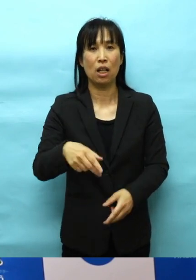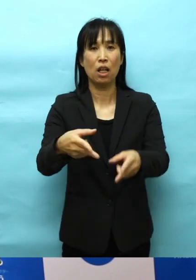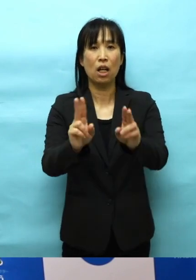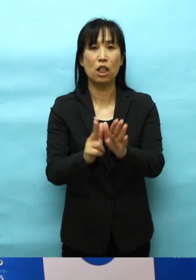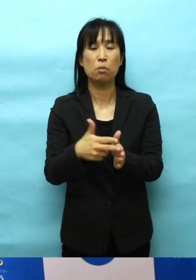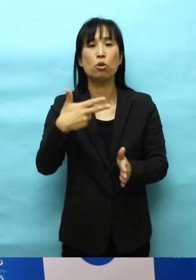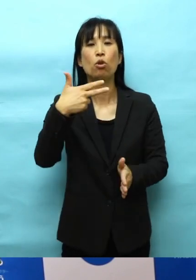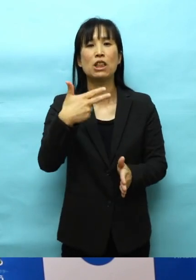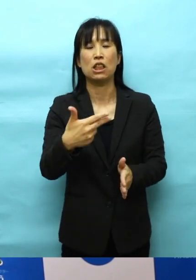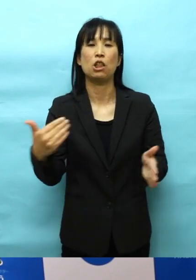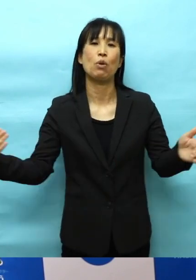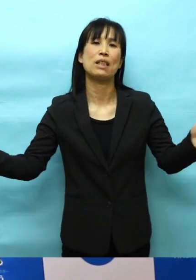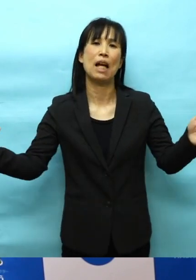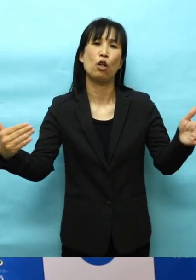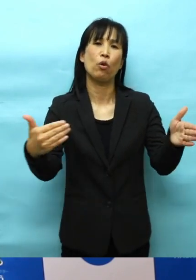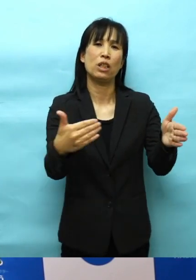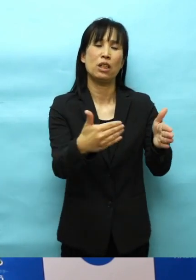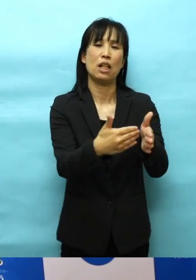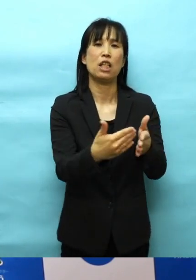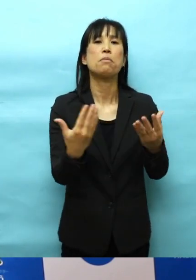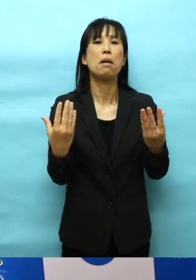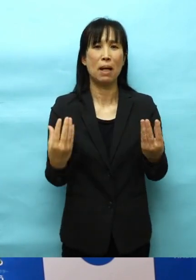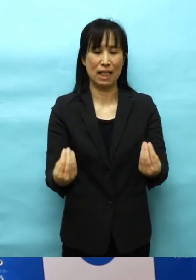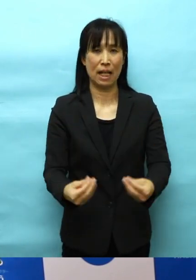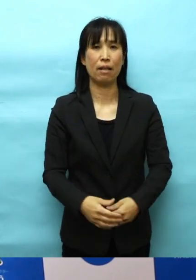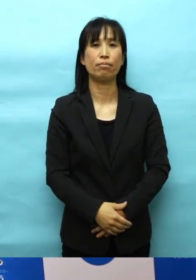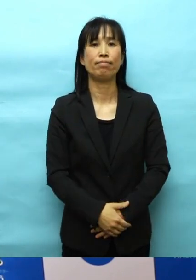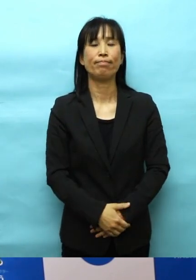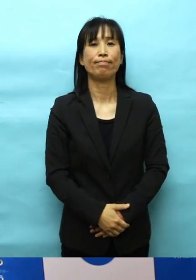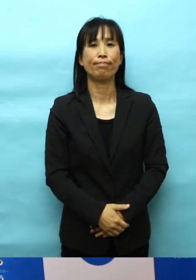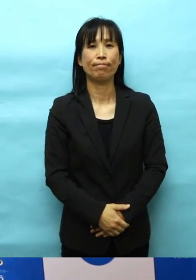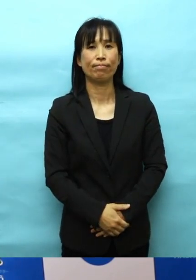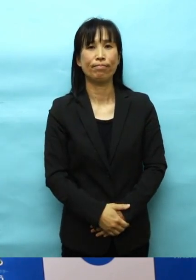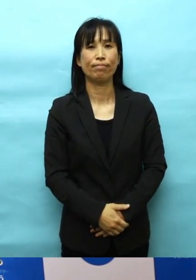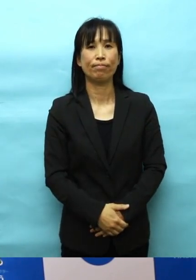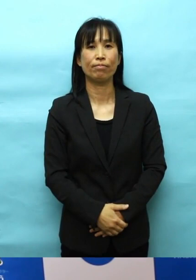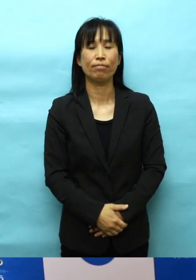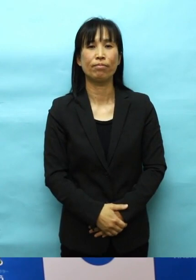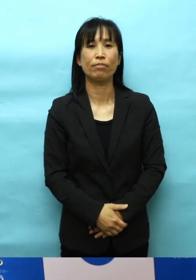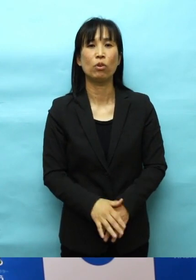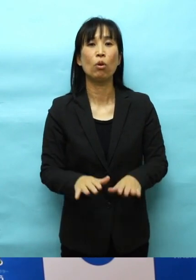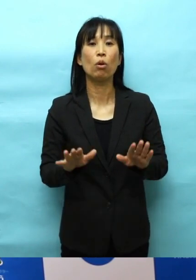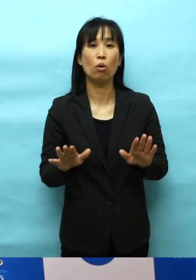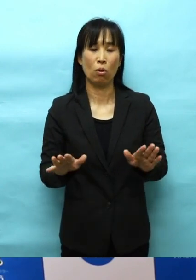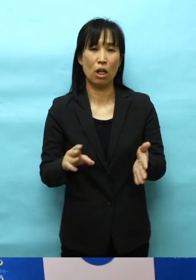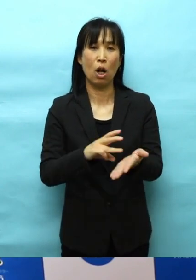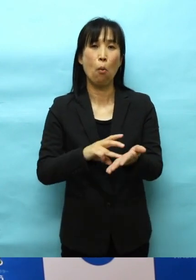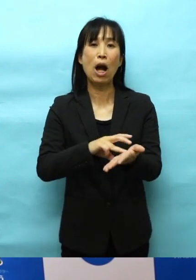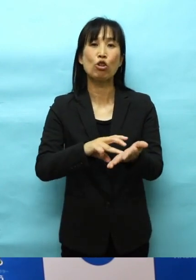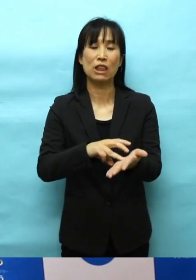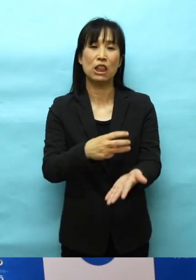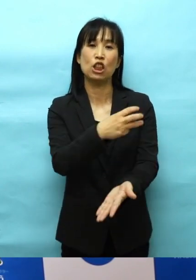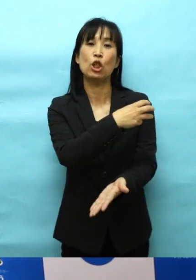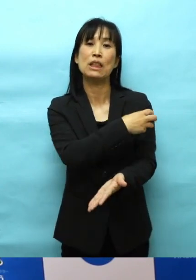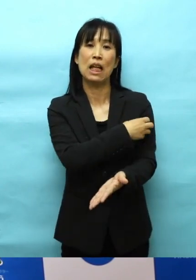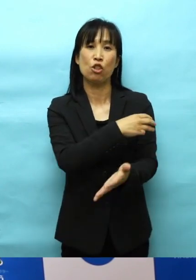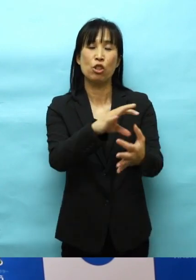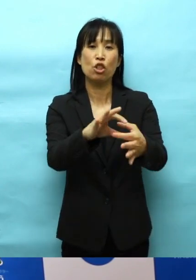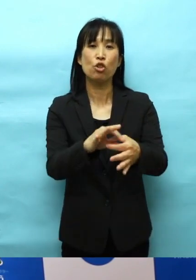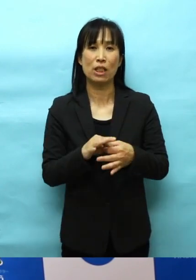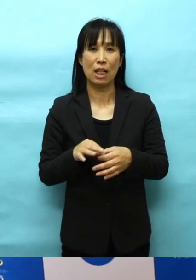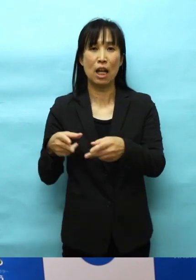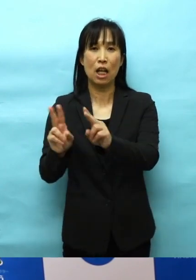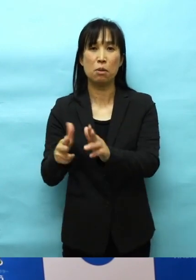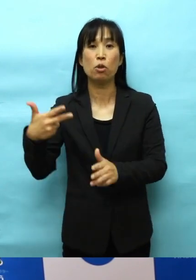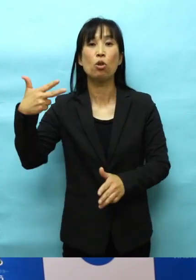30市町村においても最も遅い接種開始日となっております。今回の